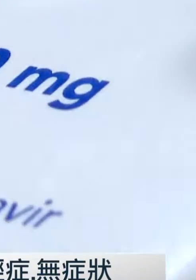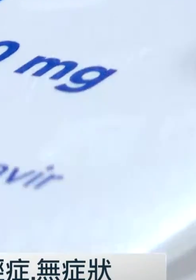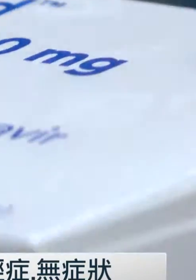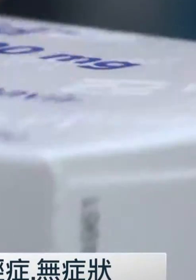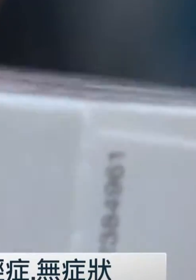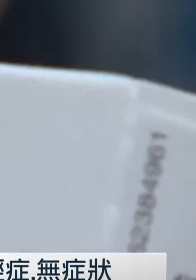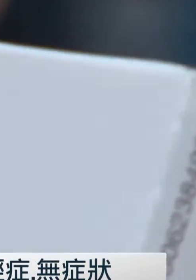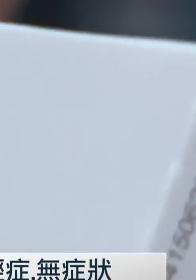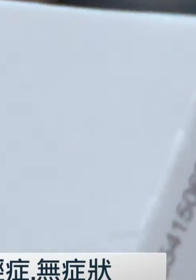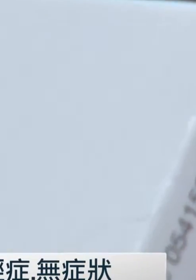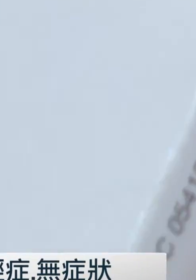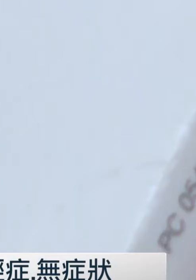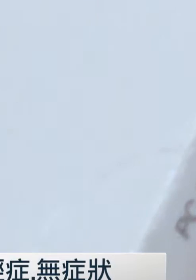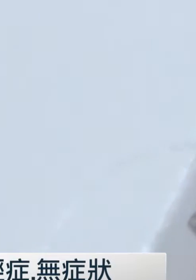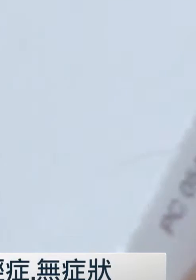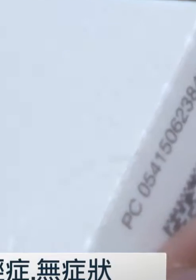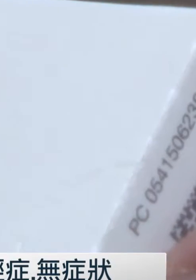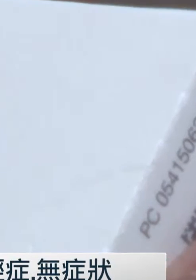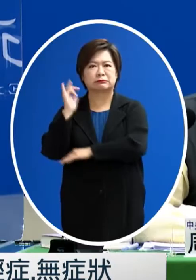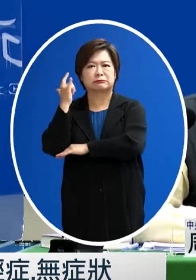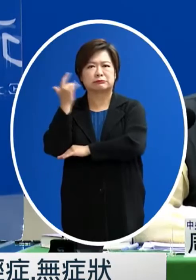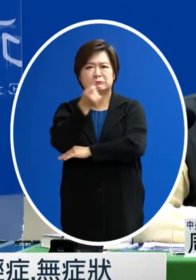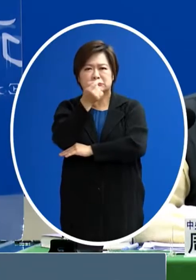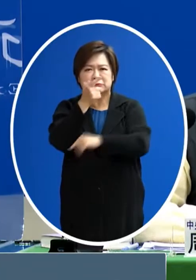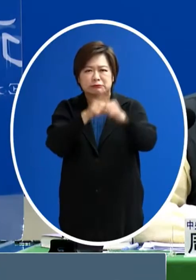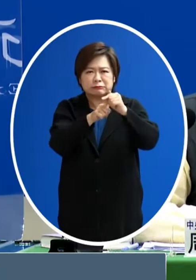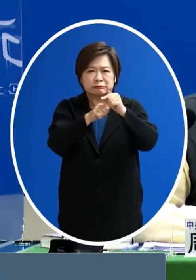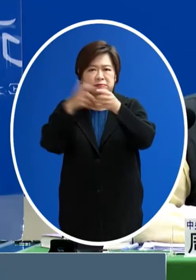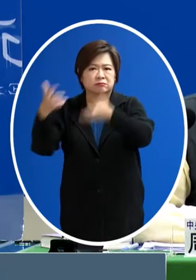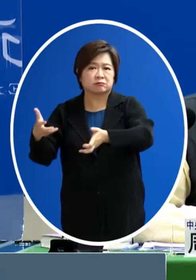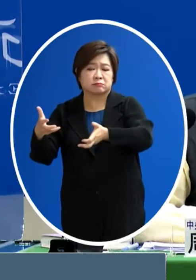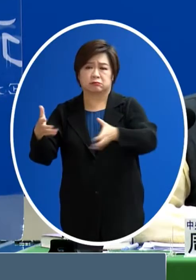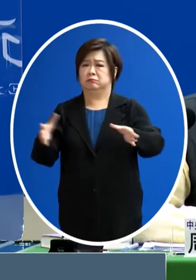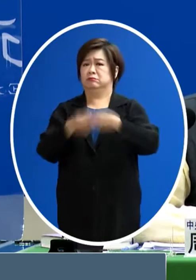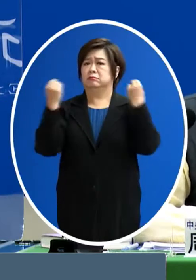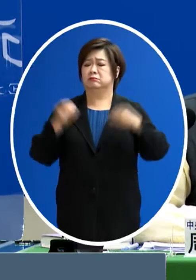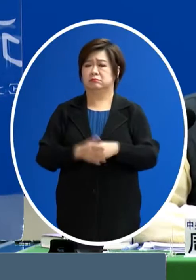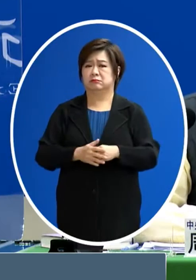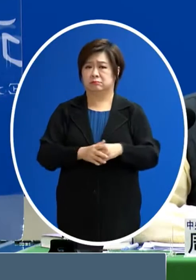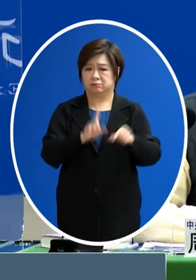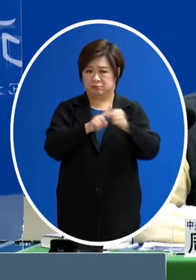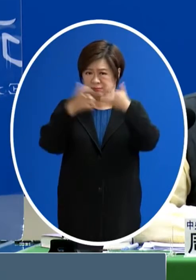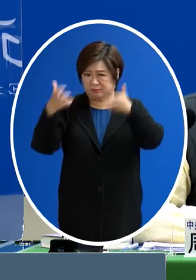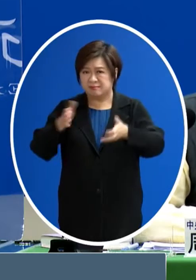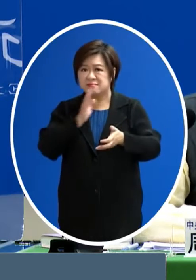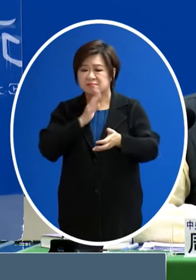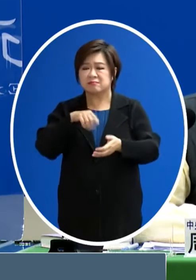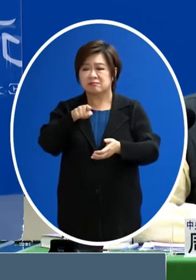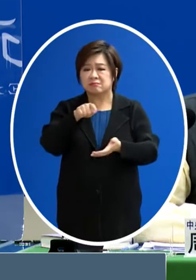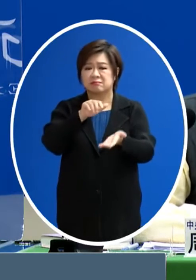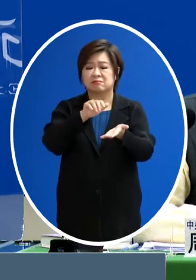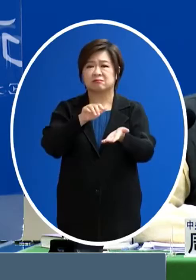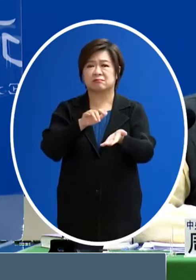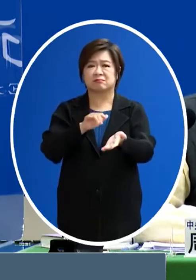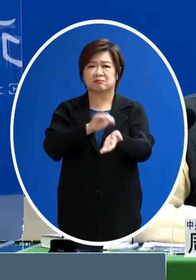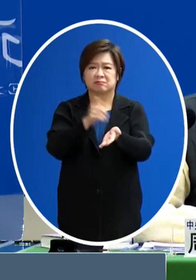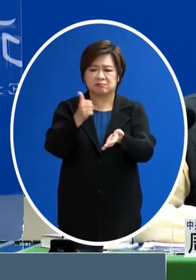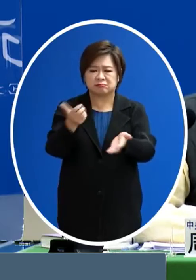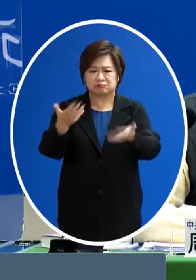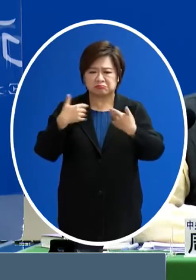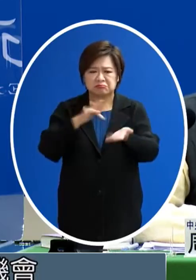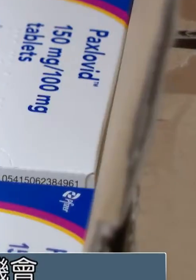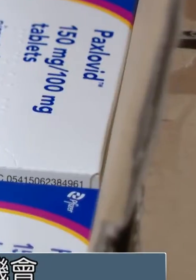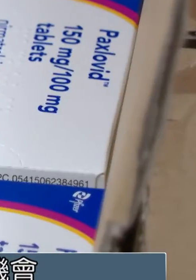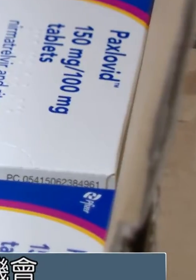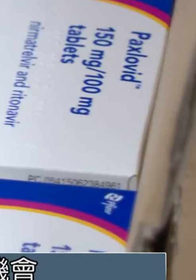才是主要给无症状及轻症的个案。 实际上，中重症发生的时候是要由医师来评估最适合的各类治疗药